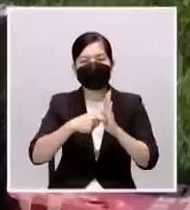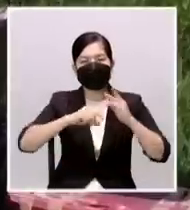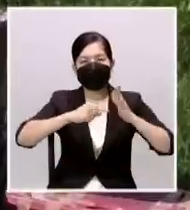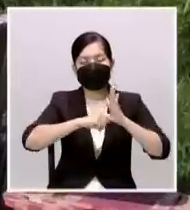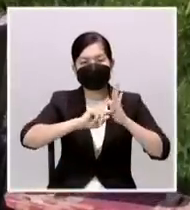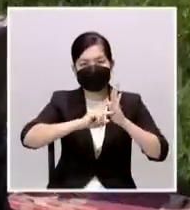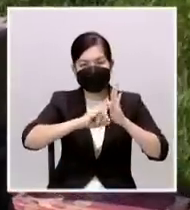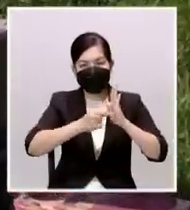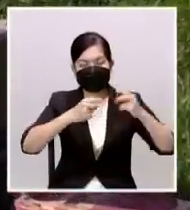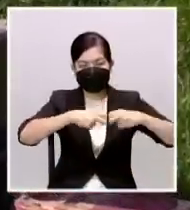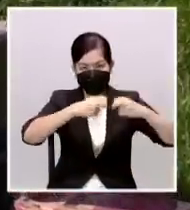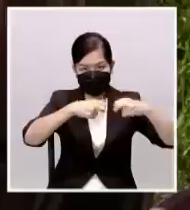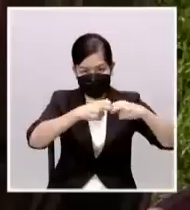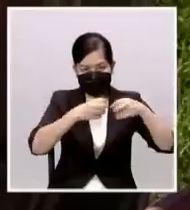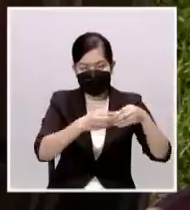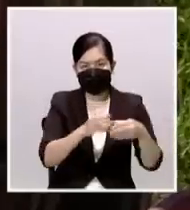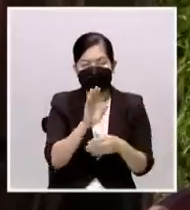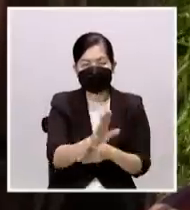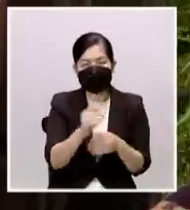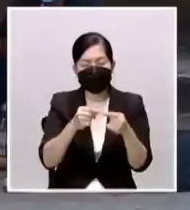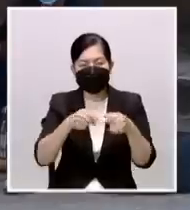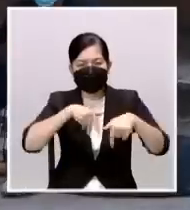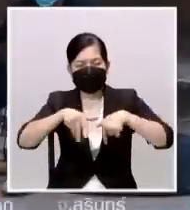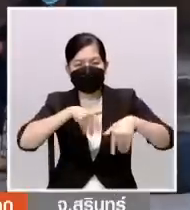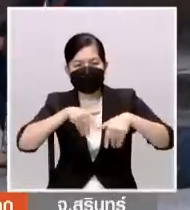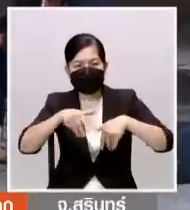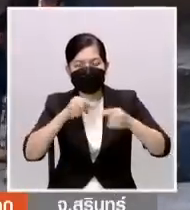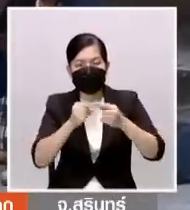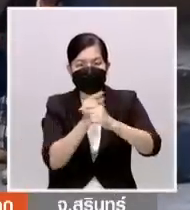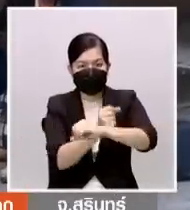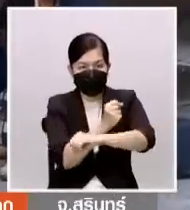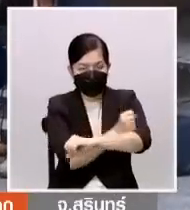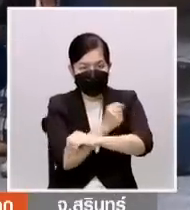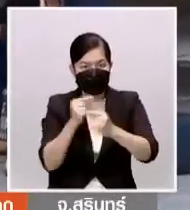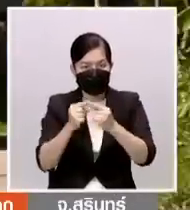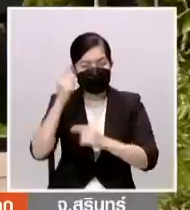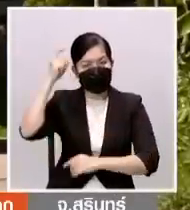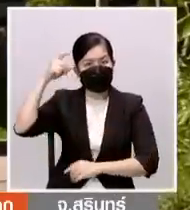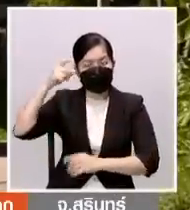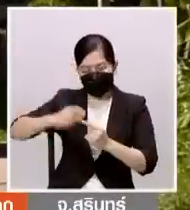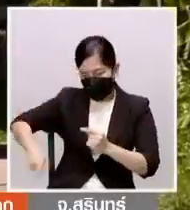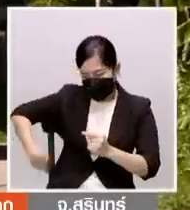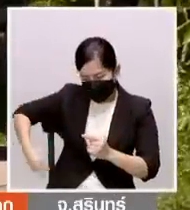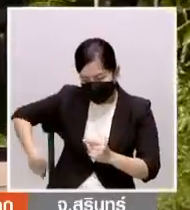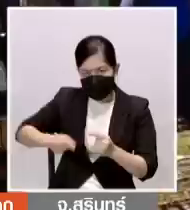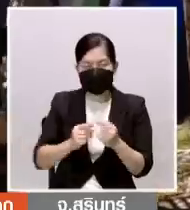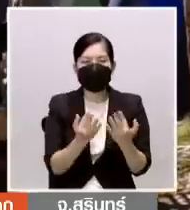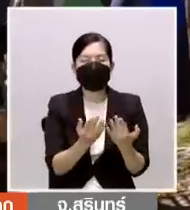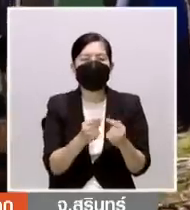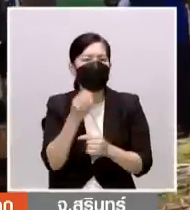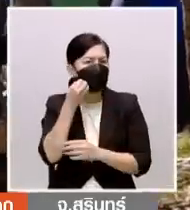งานชาวกัมพูชารอเดินทางกลับประเทศจำนวนมากเลยครับจากการที่ผู้สื่อข่าวเข้าไปสอบถามเนี่ยนะครับก็ทราบว่าแรงงานเห